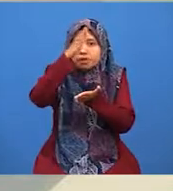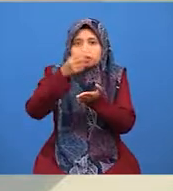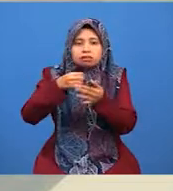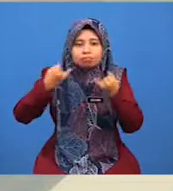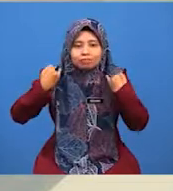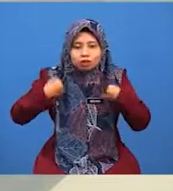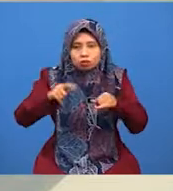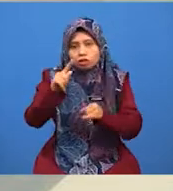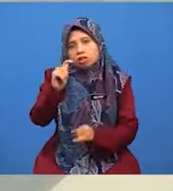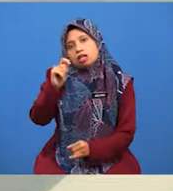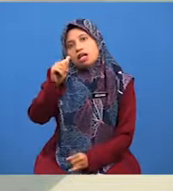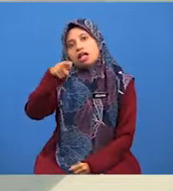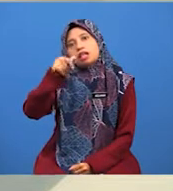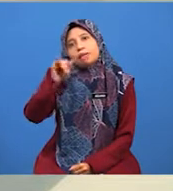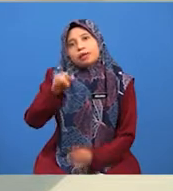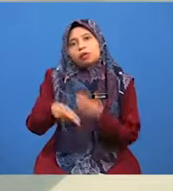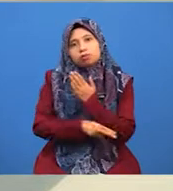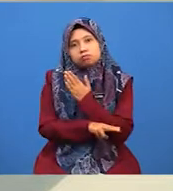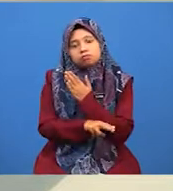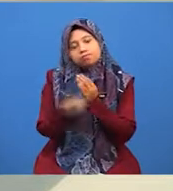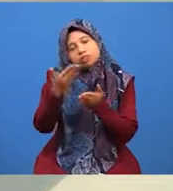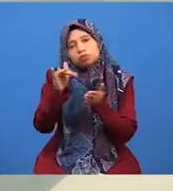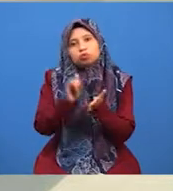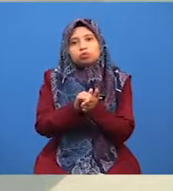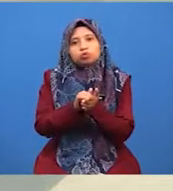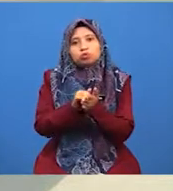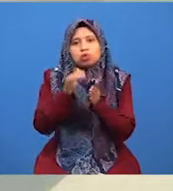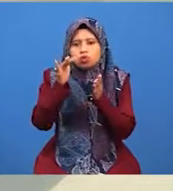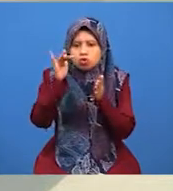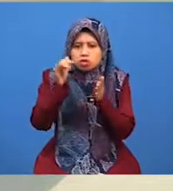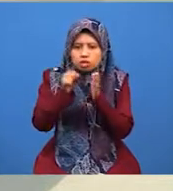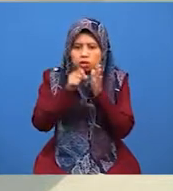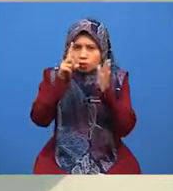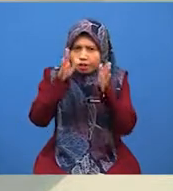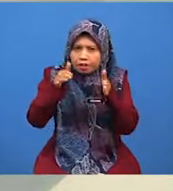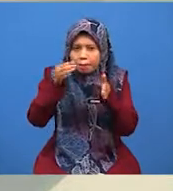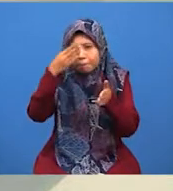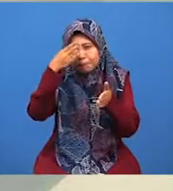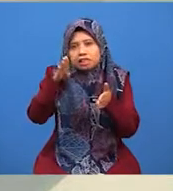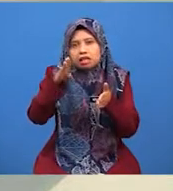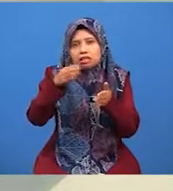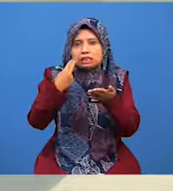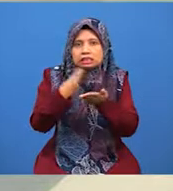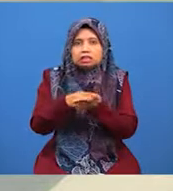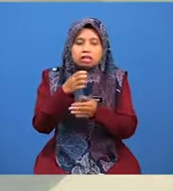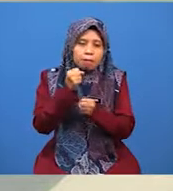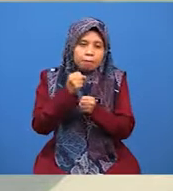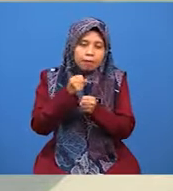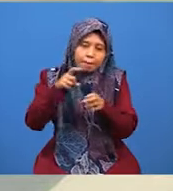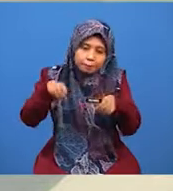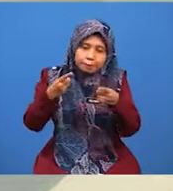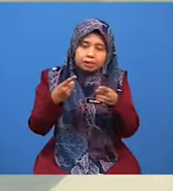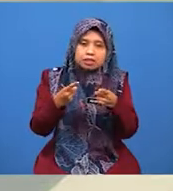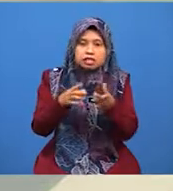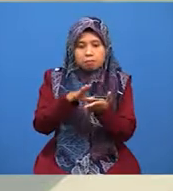ubi. Di samping itu, Parjo juga seorang yang bijak hingga dapat